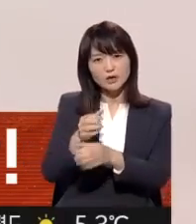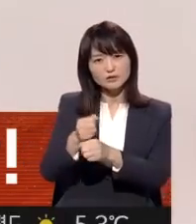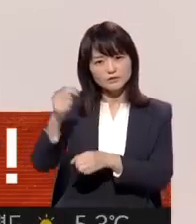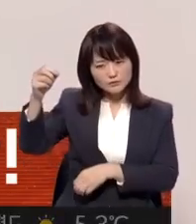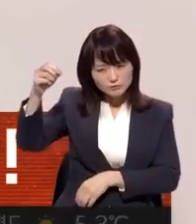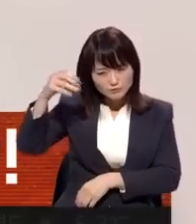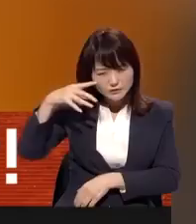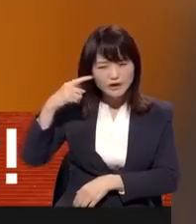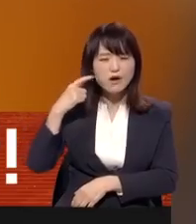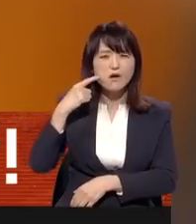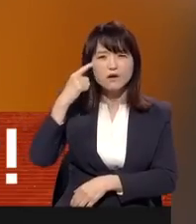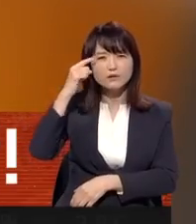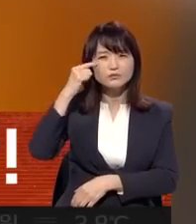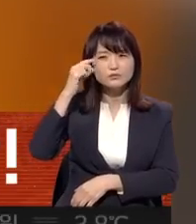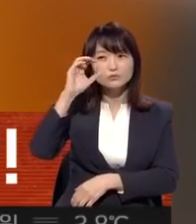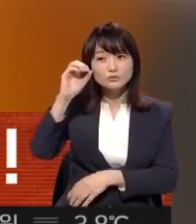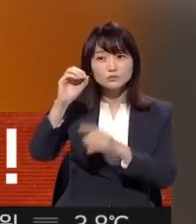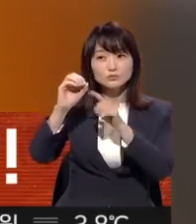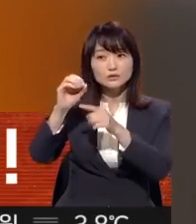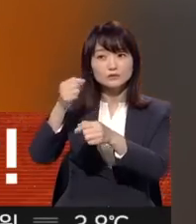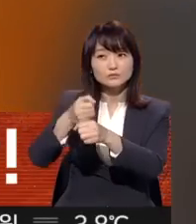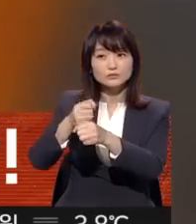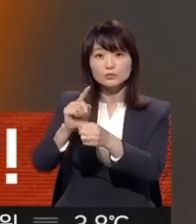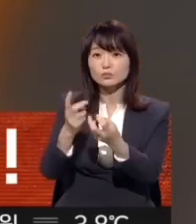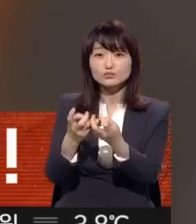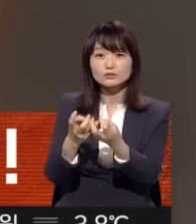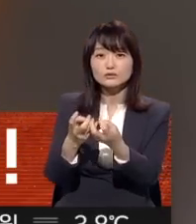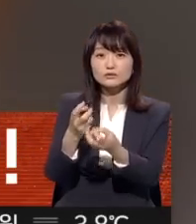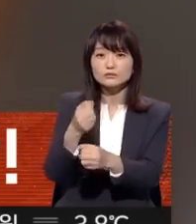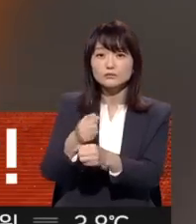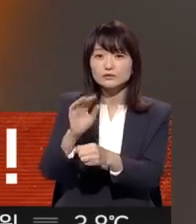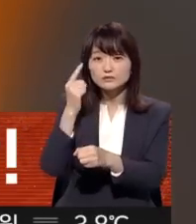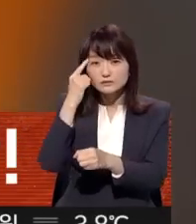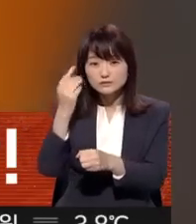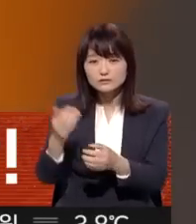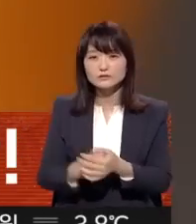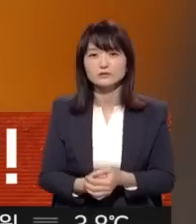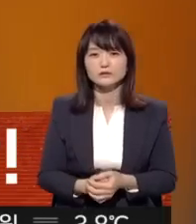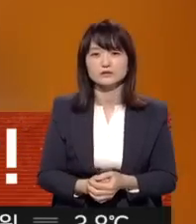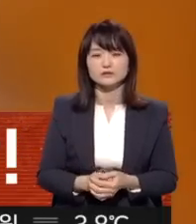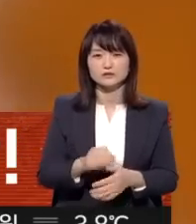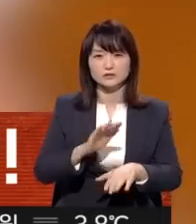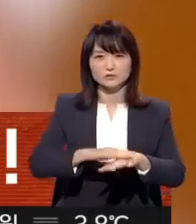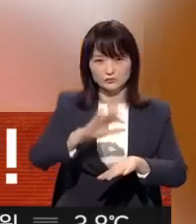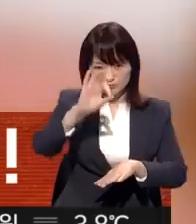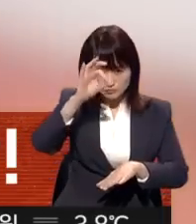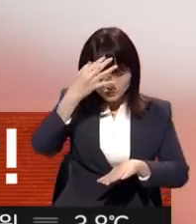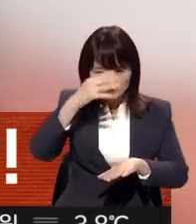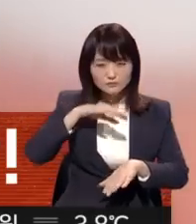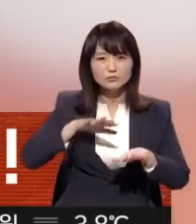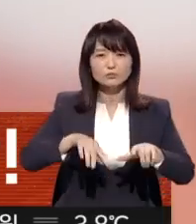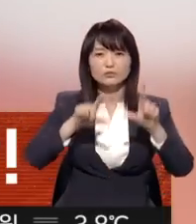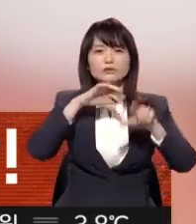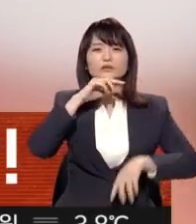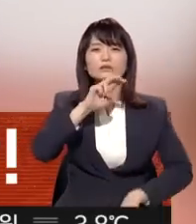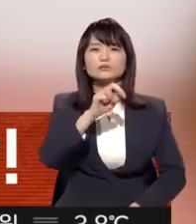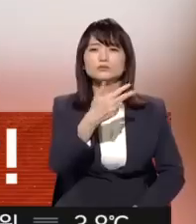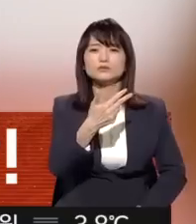의안을 만들었고요. 아니 근데 어쩌다가 저 의안을... 네, 이 대단한 손재주의 주인공 올해